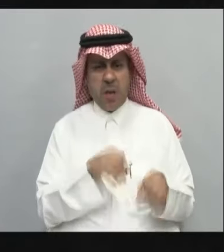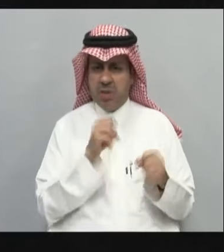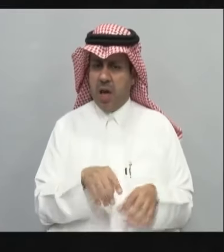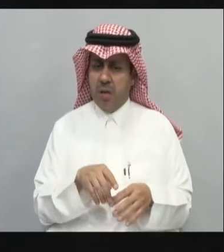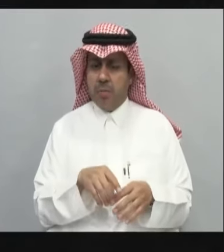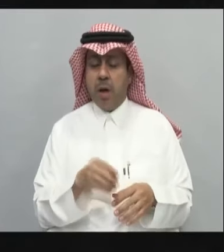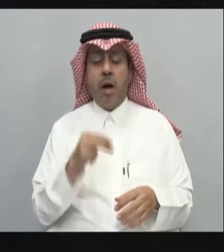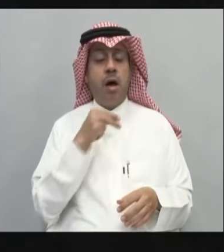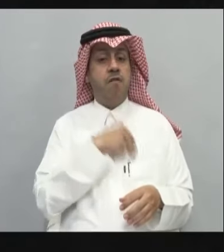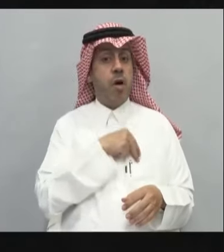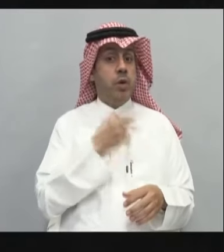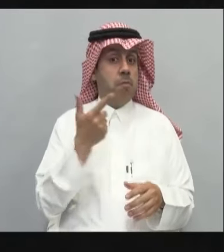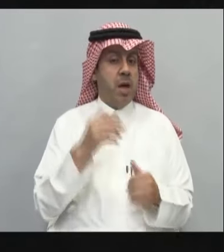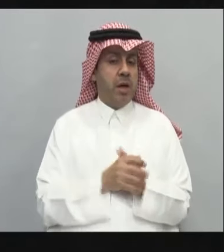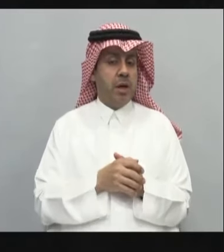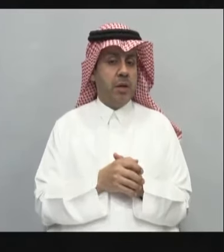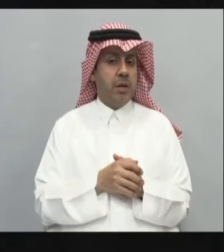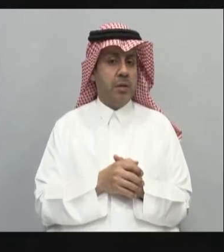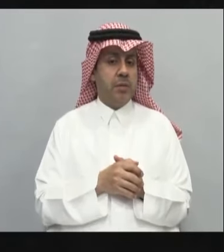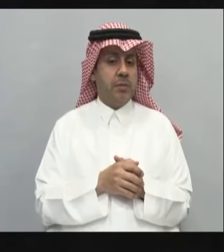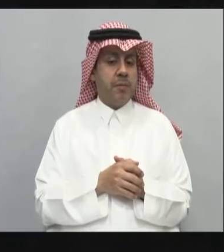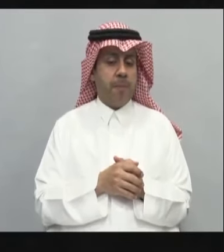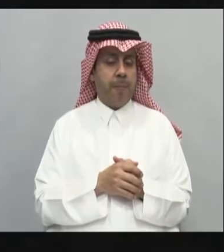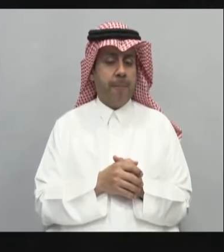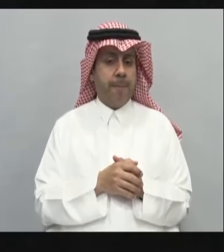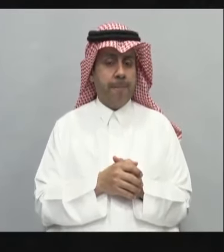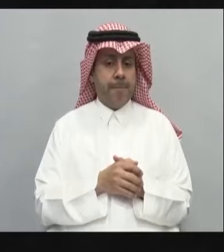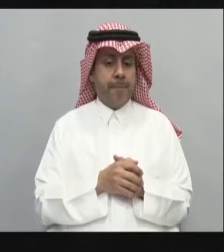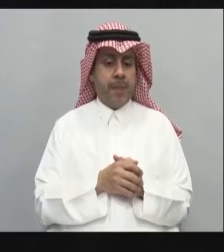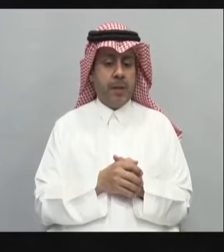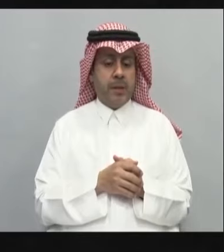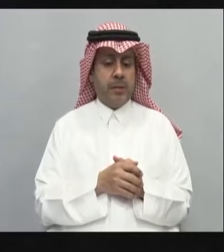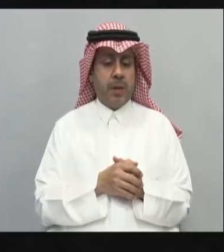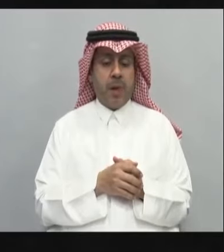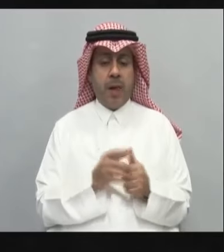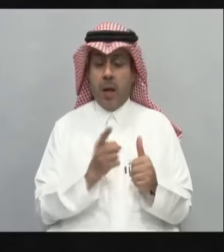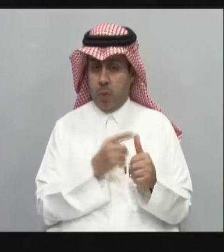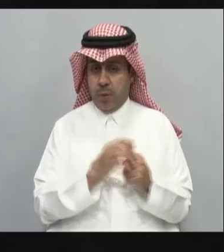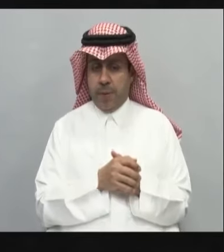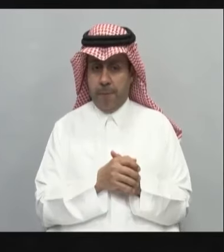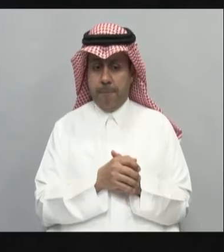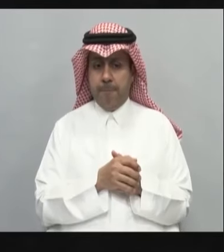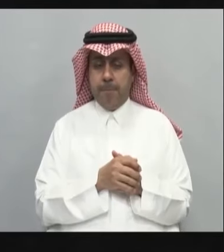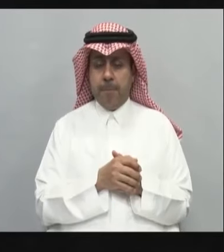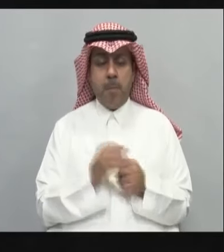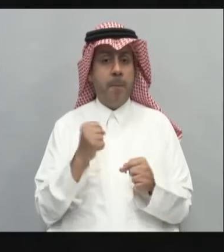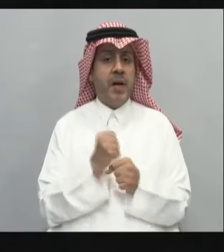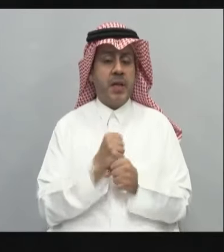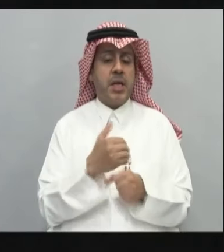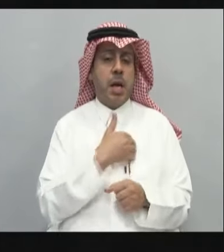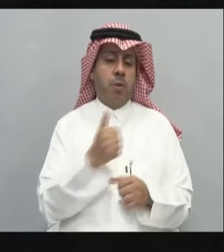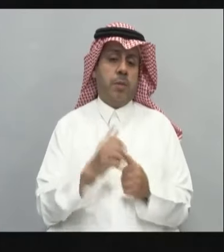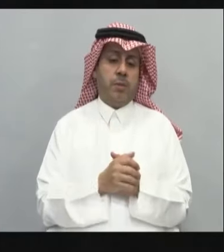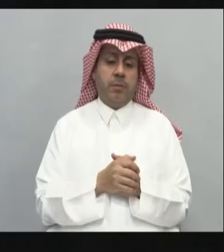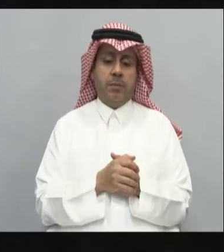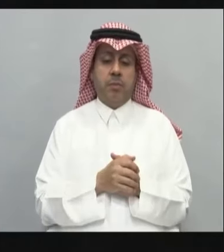ثلاث فوائد لست تذكرها واياكم ابنائي الطلاب بنات الطالبات نعم الفائده الاولى ماذا يحصل للمؤمن